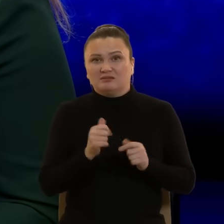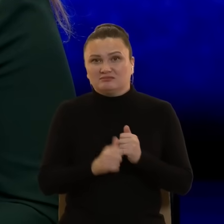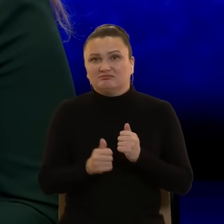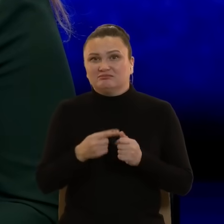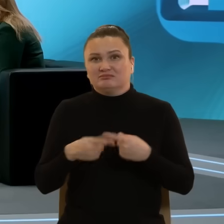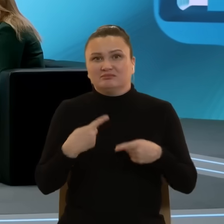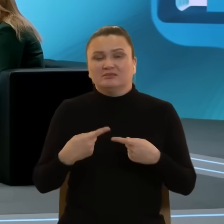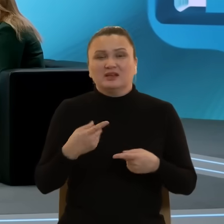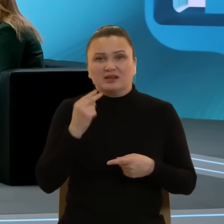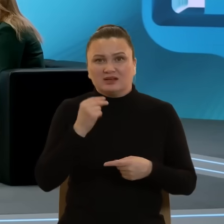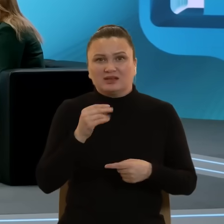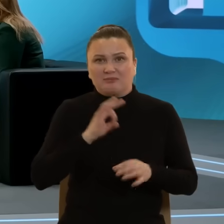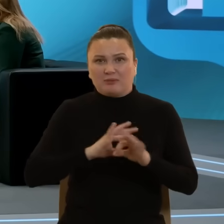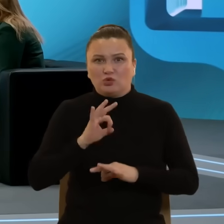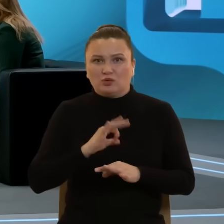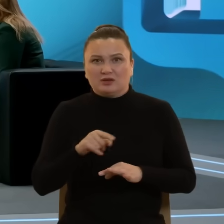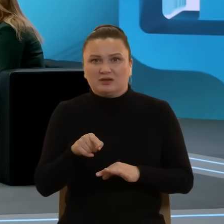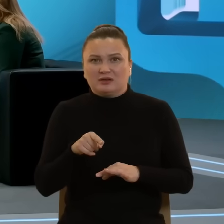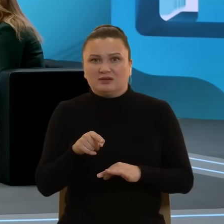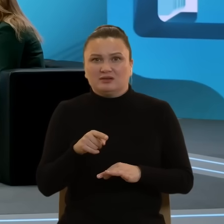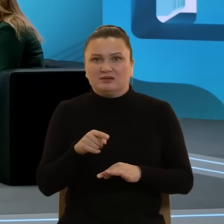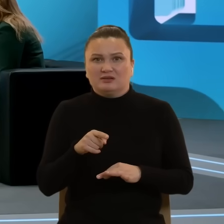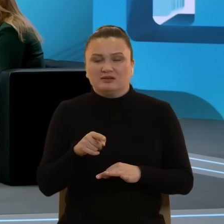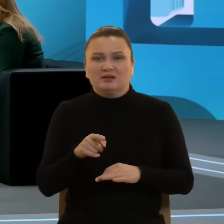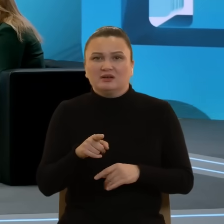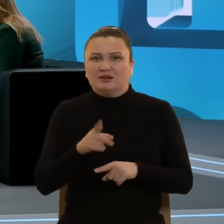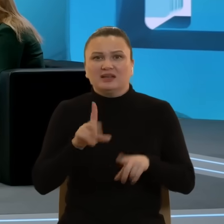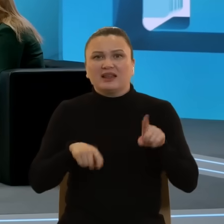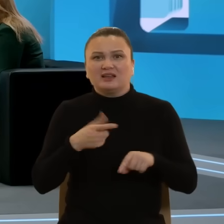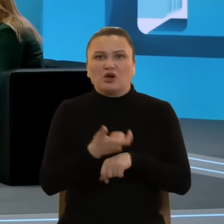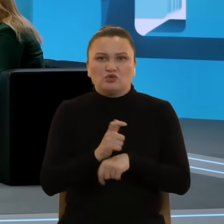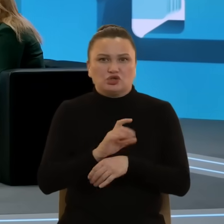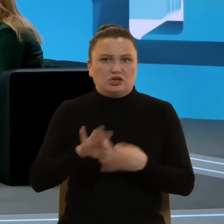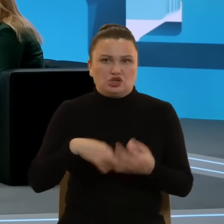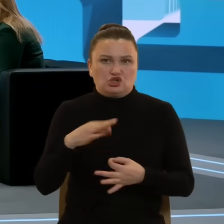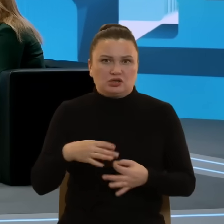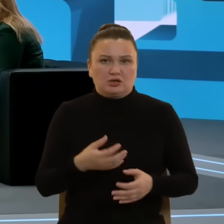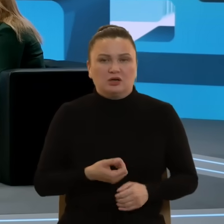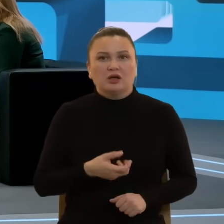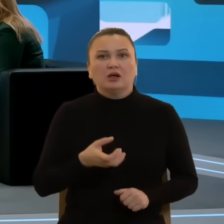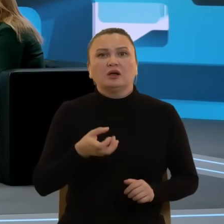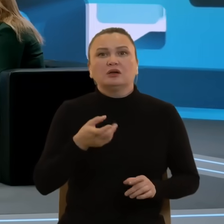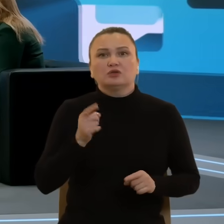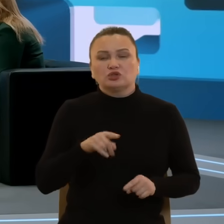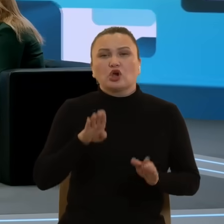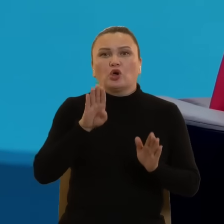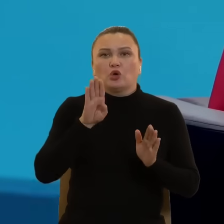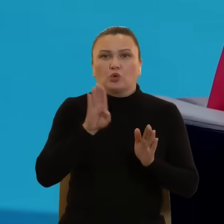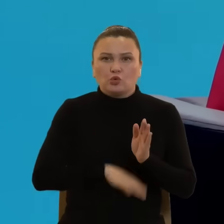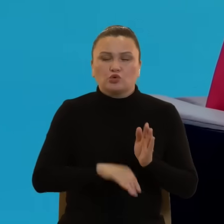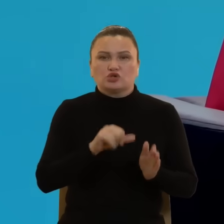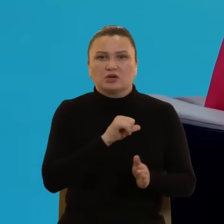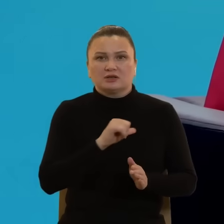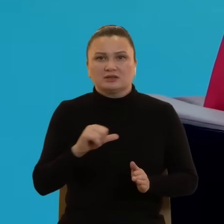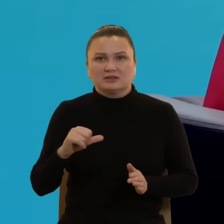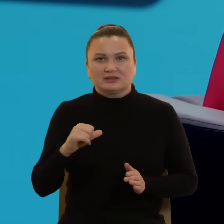назначения пробиотиков, и, на мой взгляд, является совершенно избыточной. Можно ли сказать, что хуже самостоятельного употребления антибиотиков,